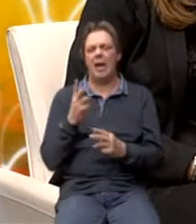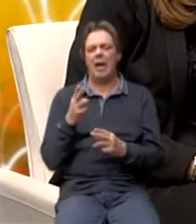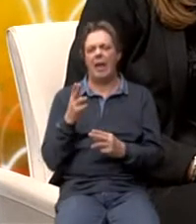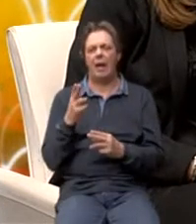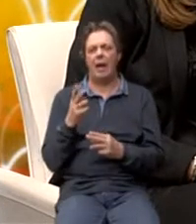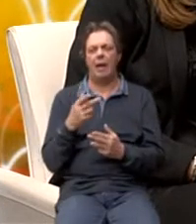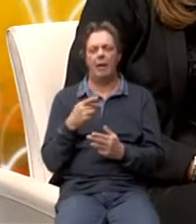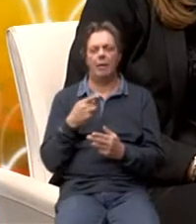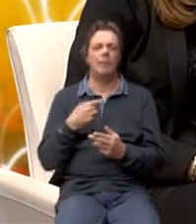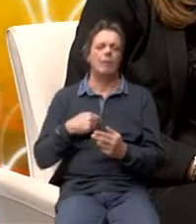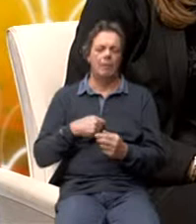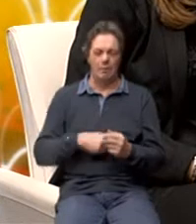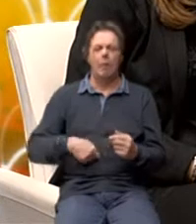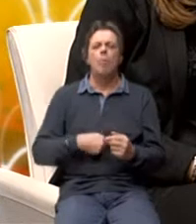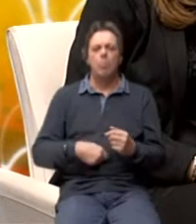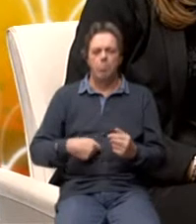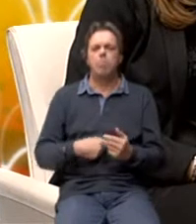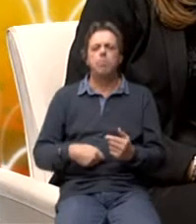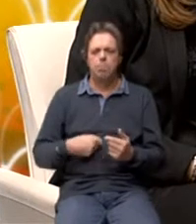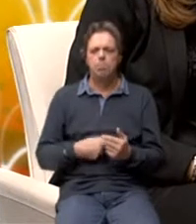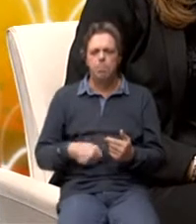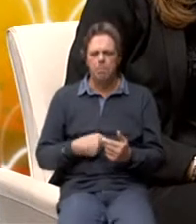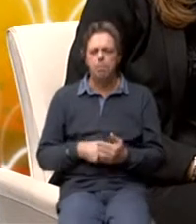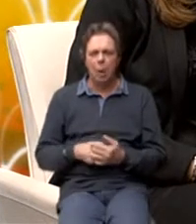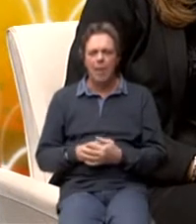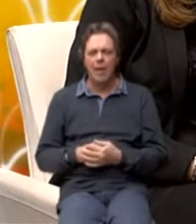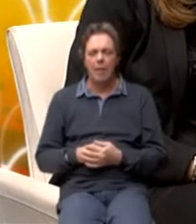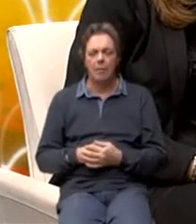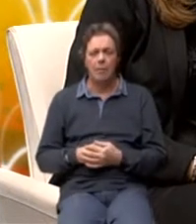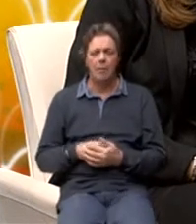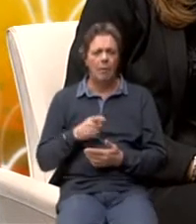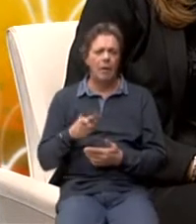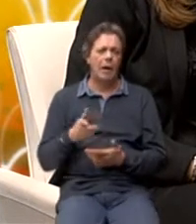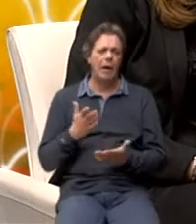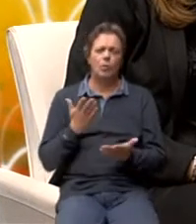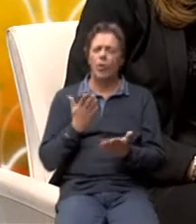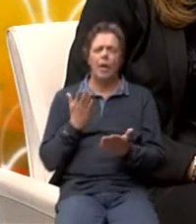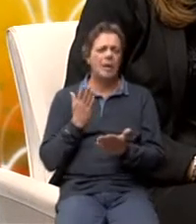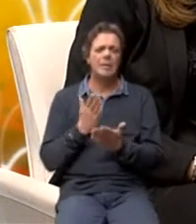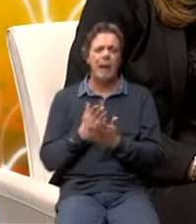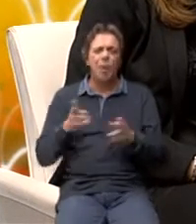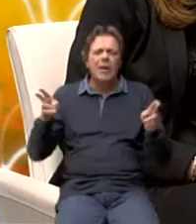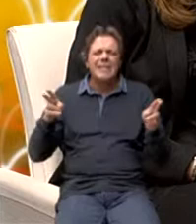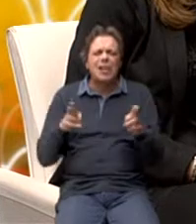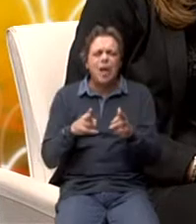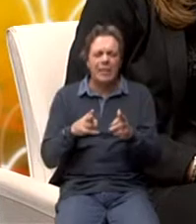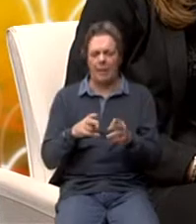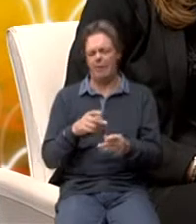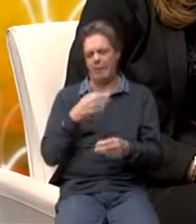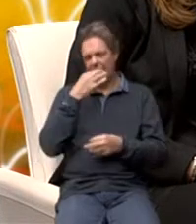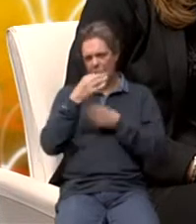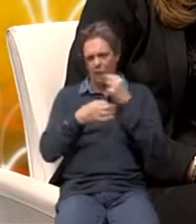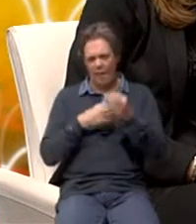karcinoma probavnog trakta. Ali to je bilo zapravo samo sažetak tih istraživanja. Ne